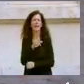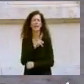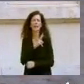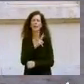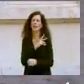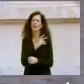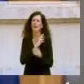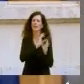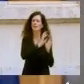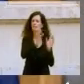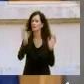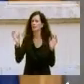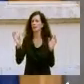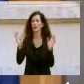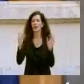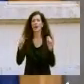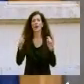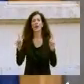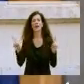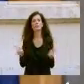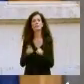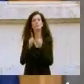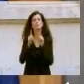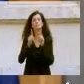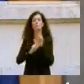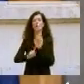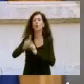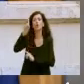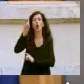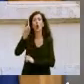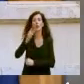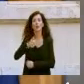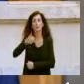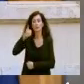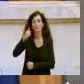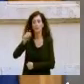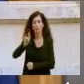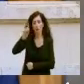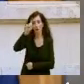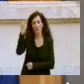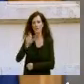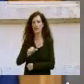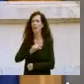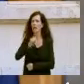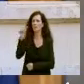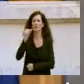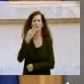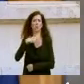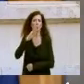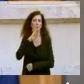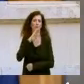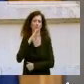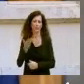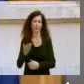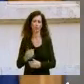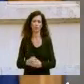sarà il nord per primo a beneficiarne grazie